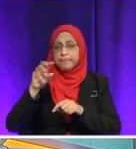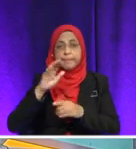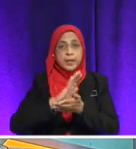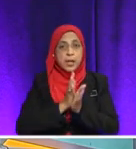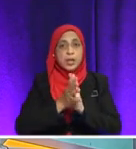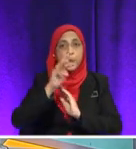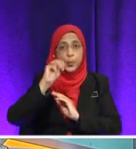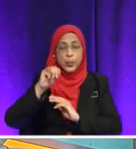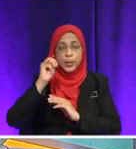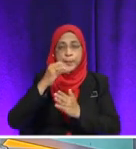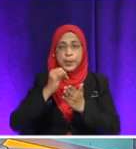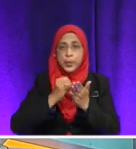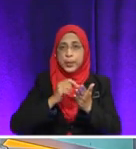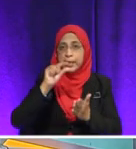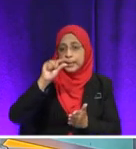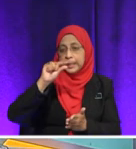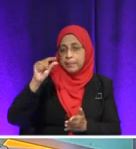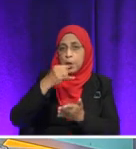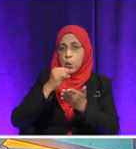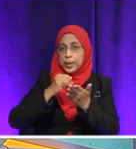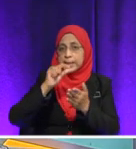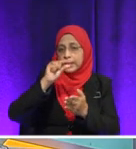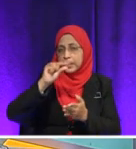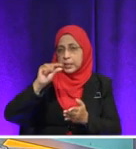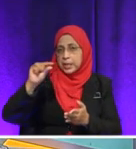pastikan garisan peluh tebal badan